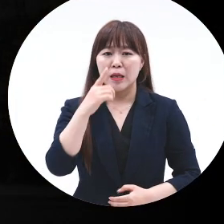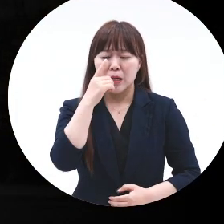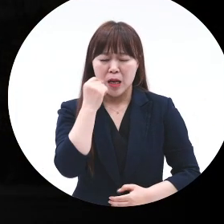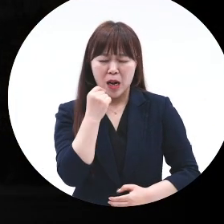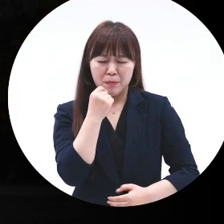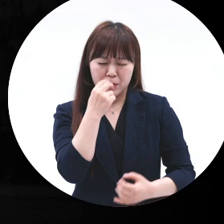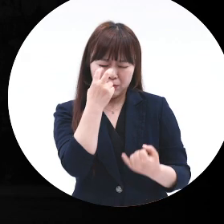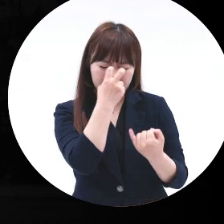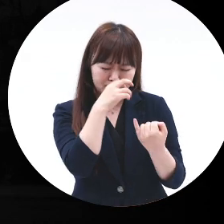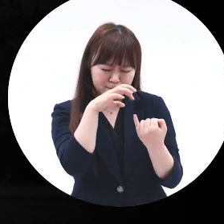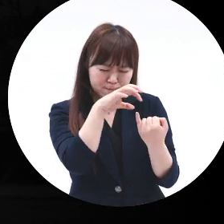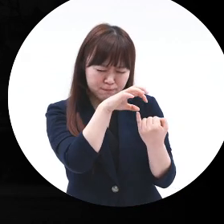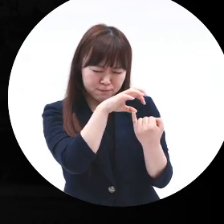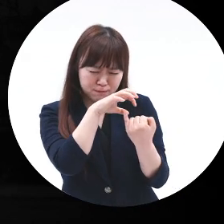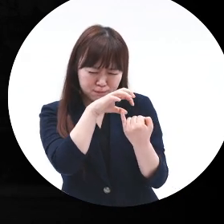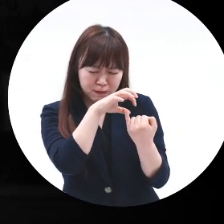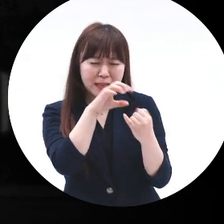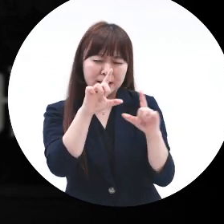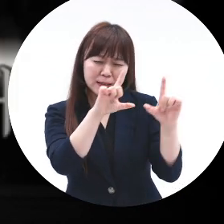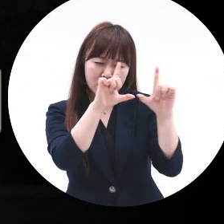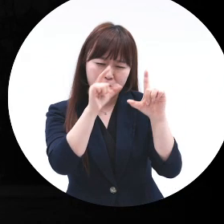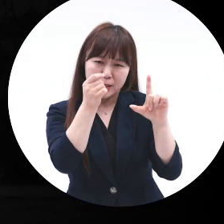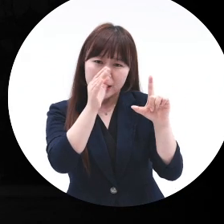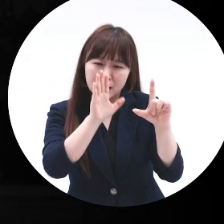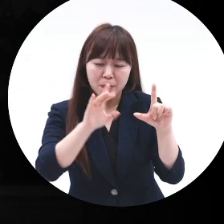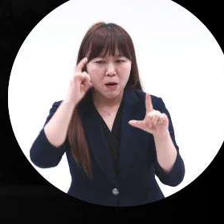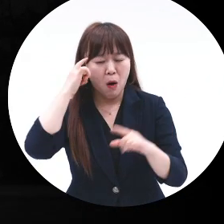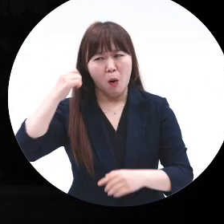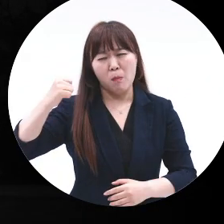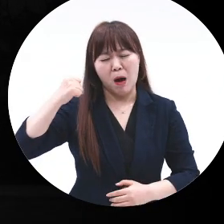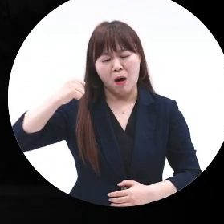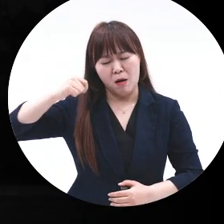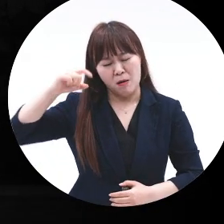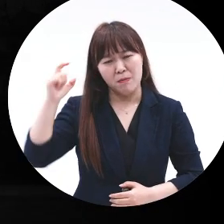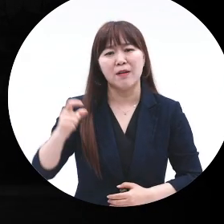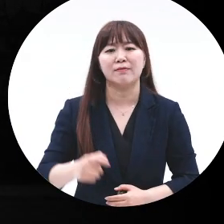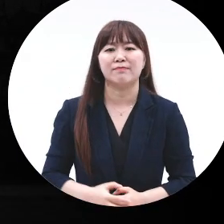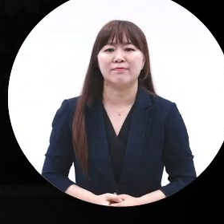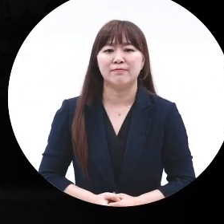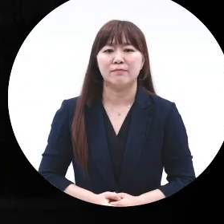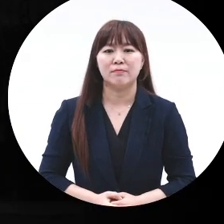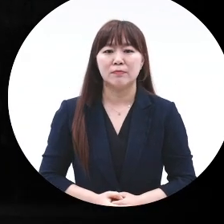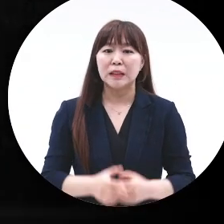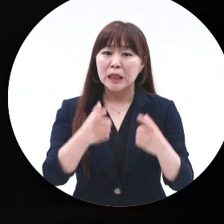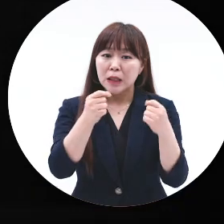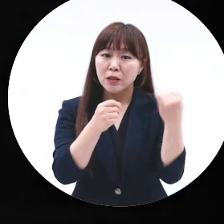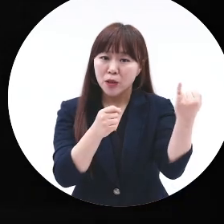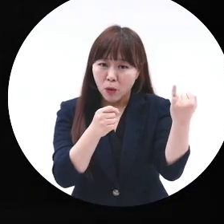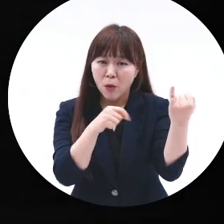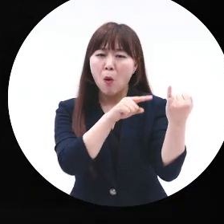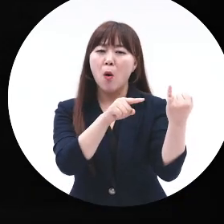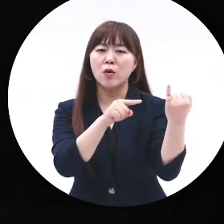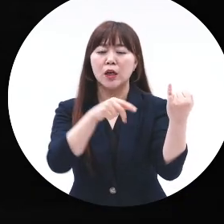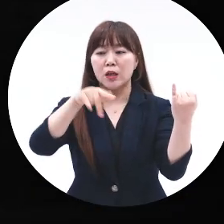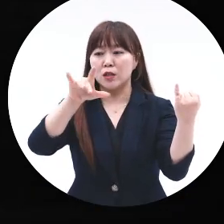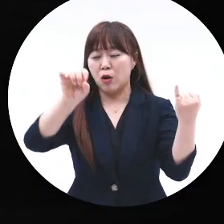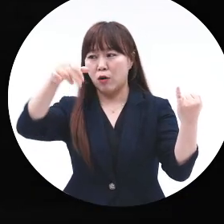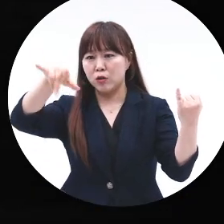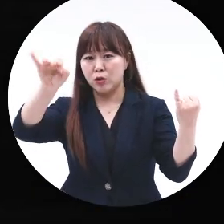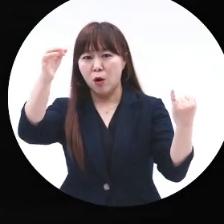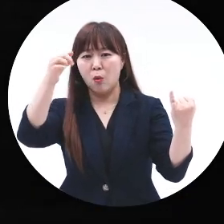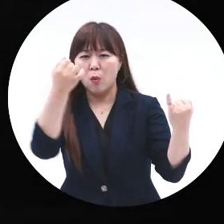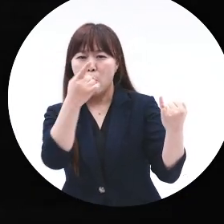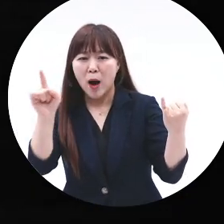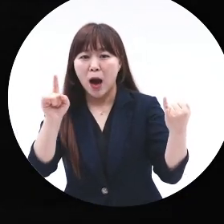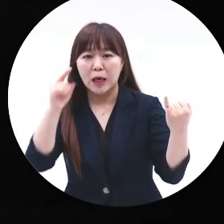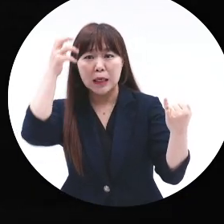일제의 감시에 속박된 생활의 연속이었지만 그녀의 높은 기계는 꺾이지 않았습니다. 이런 그녀를 독립운동가 정정화는